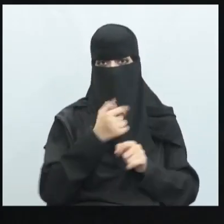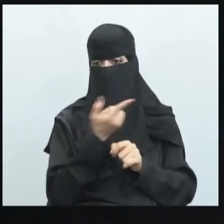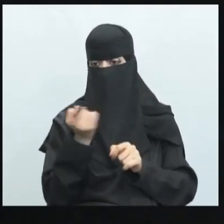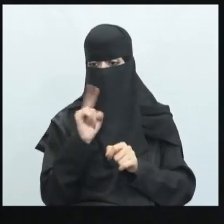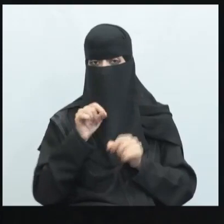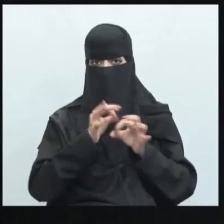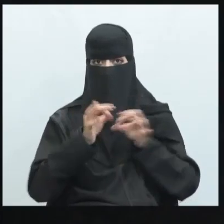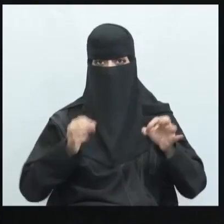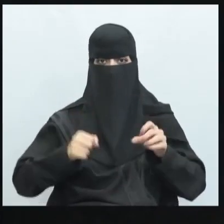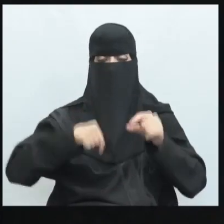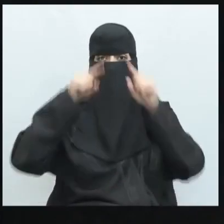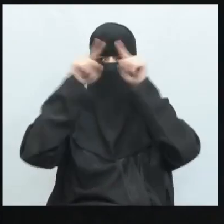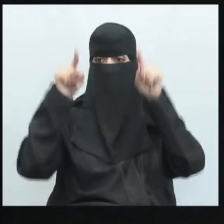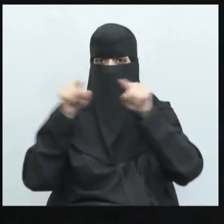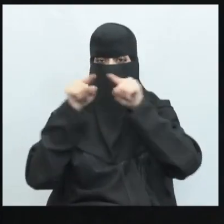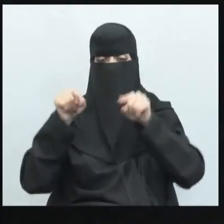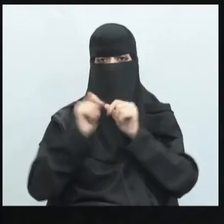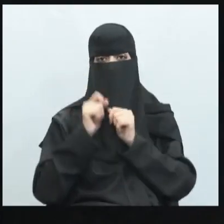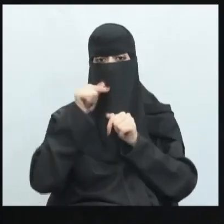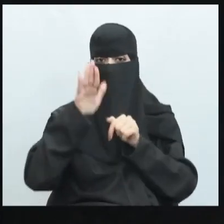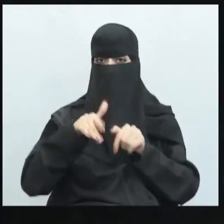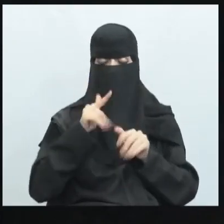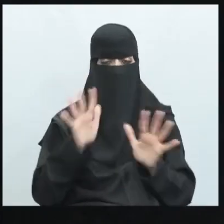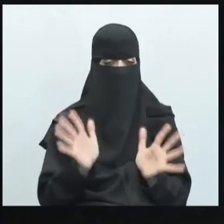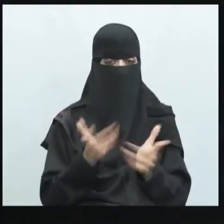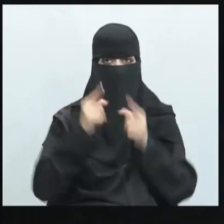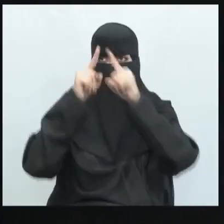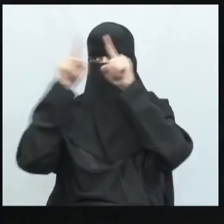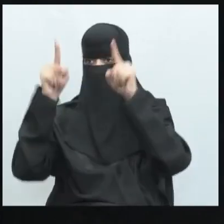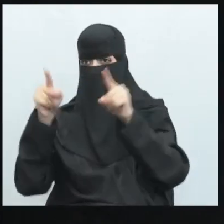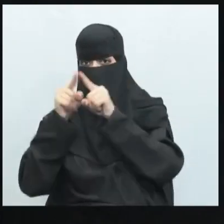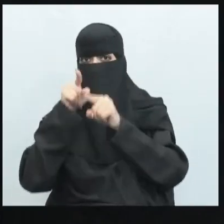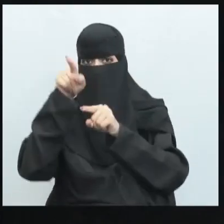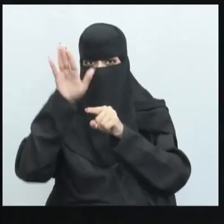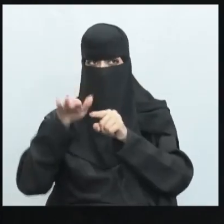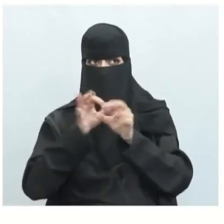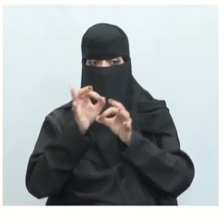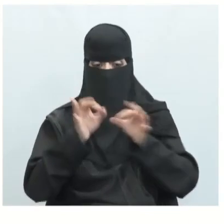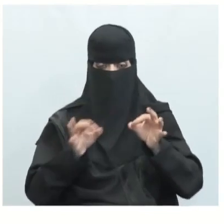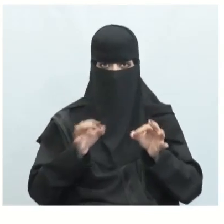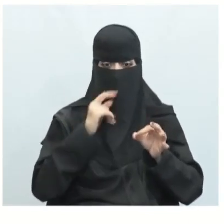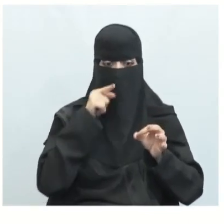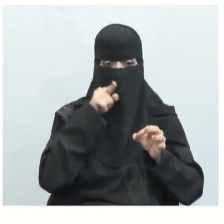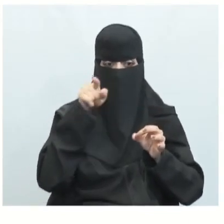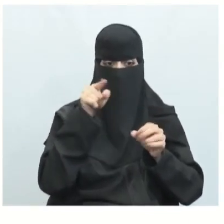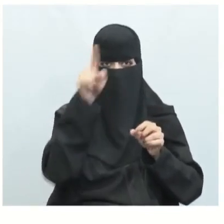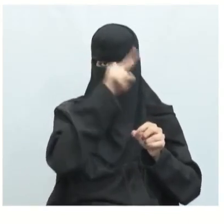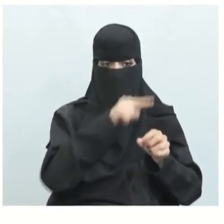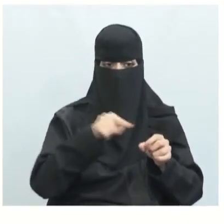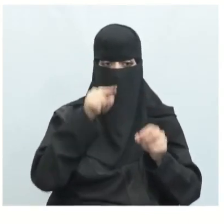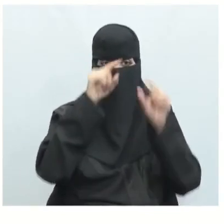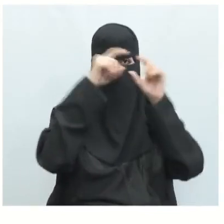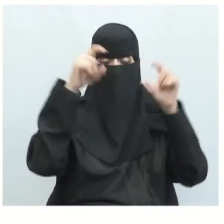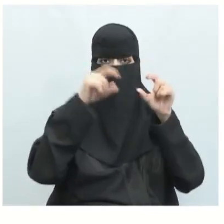مخطط شجره اذا اي شجره هي مخطط اذا نتحدث على ان هذا